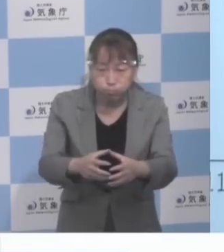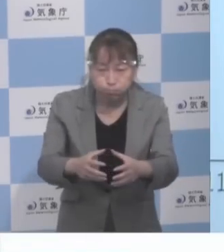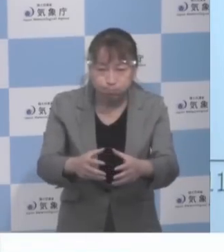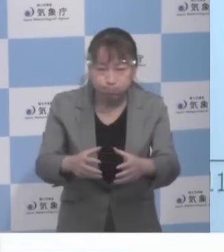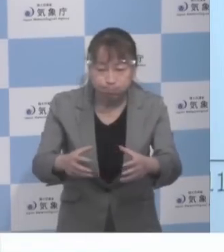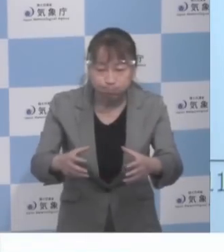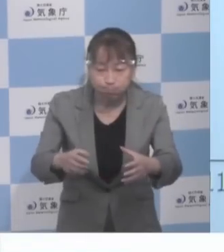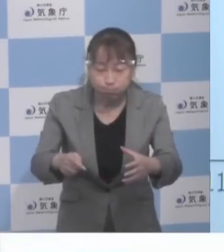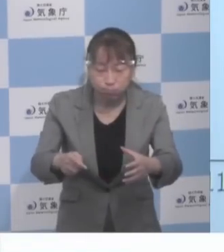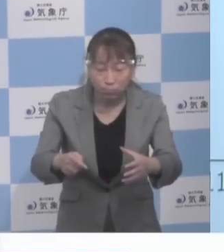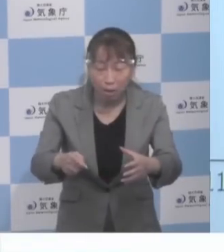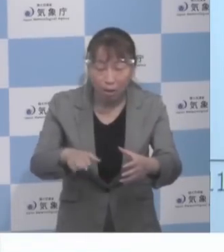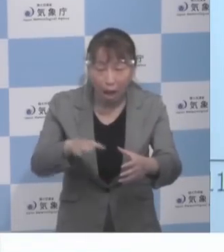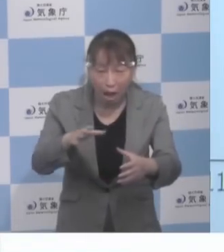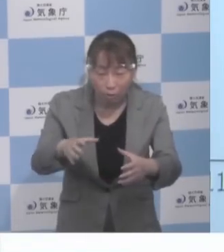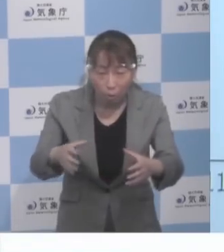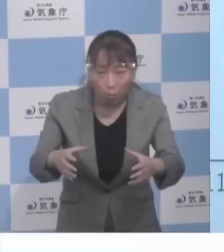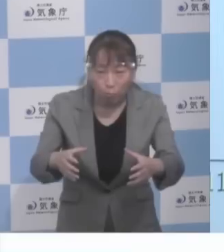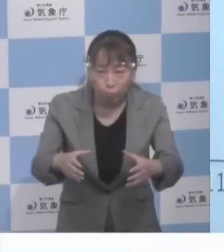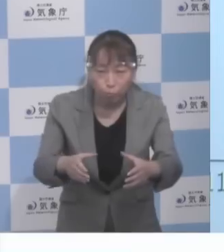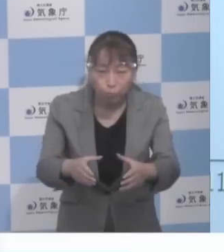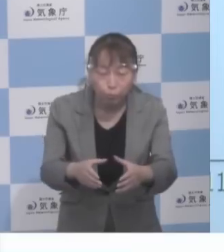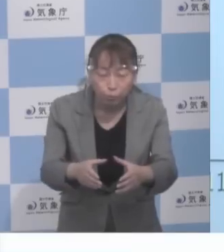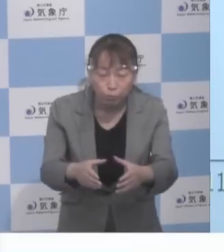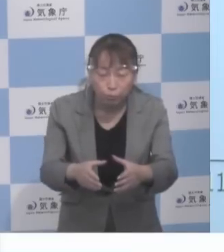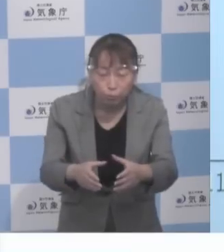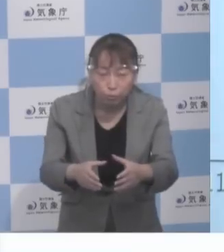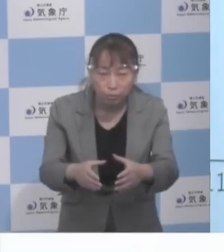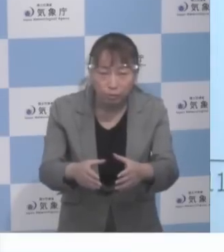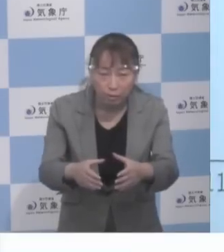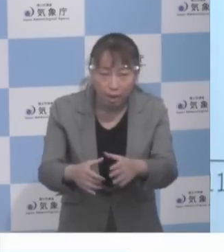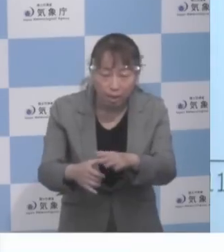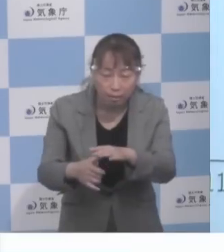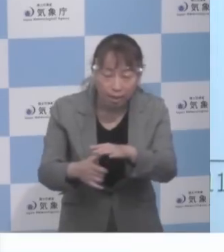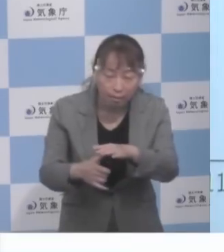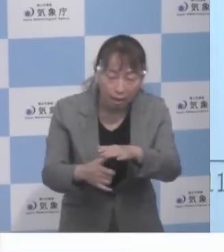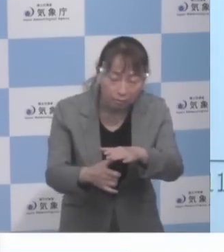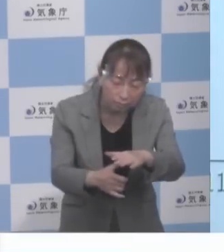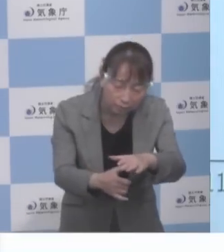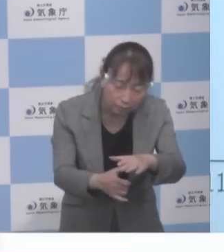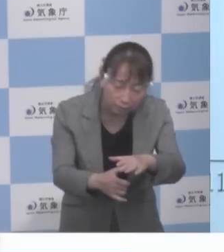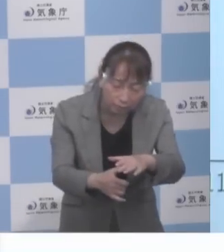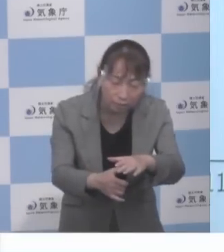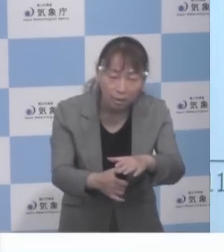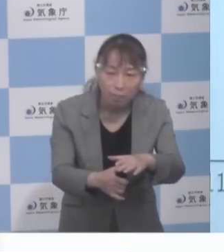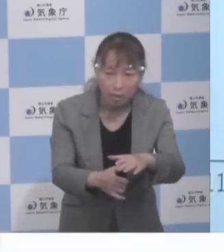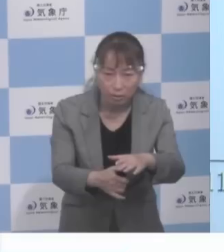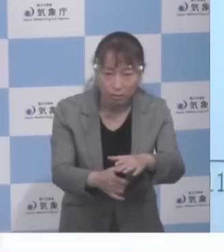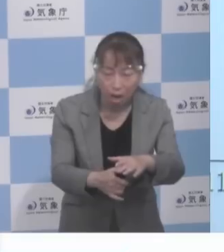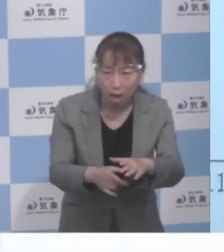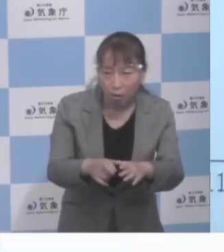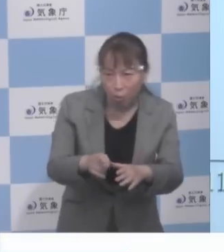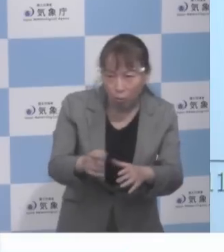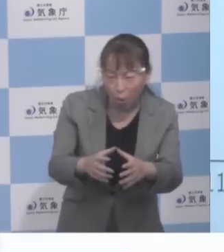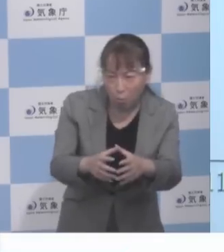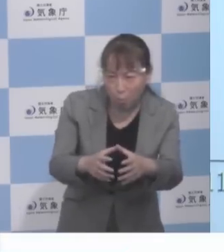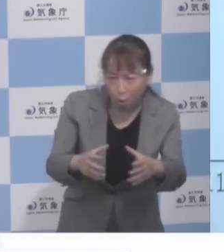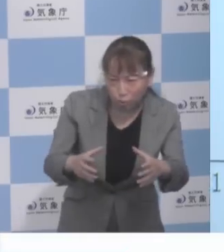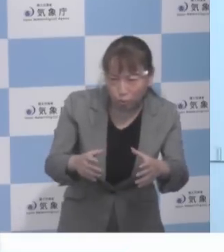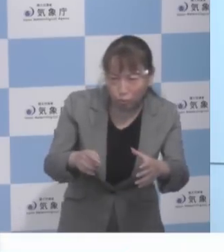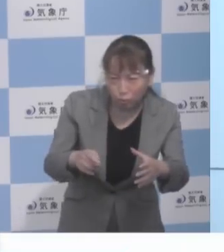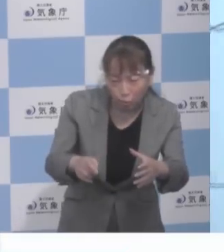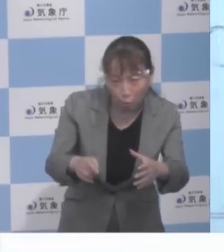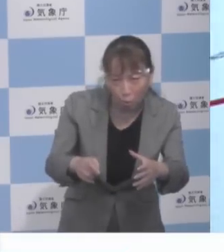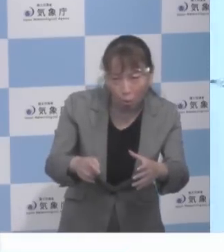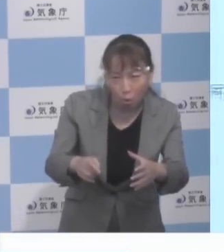緩んで膨張が停滞しています。で、私たちも この膨張の分がまだ桜島